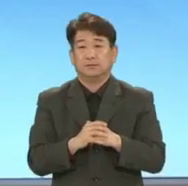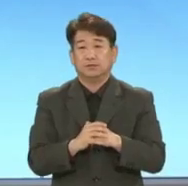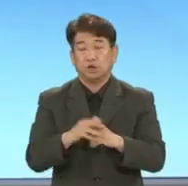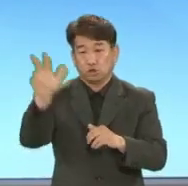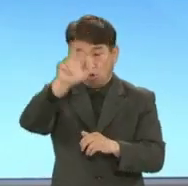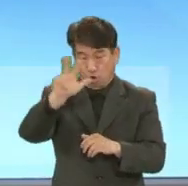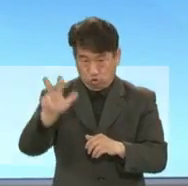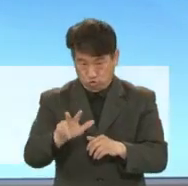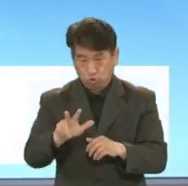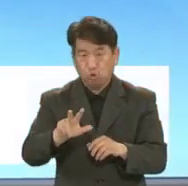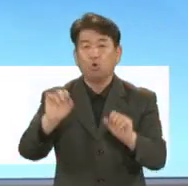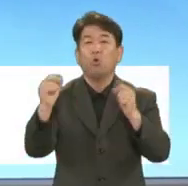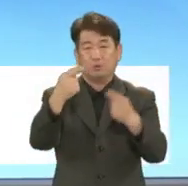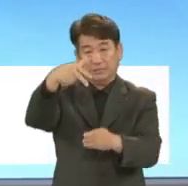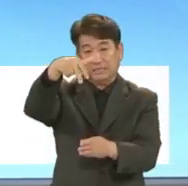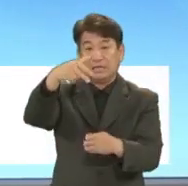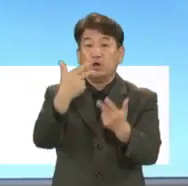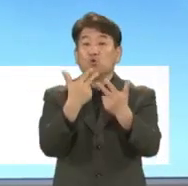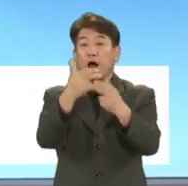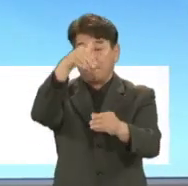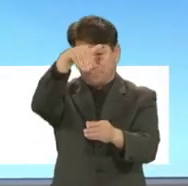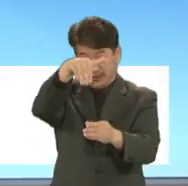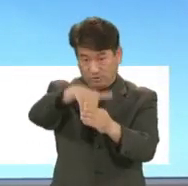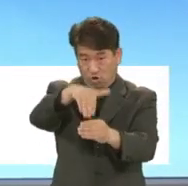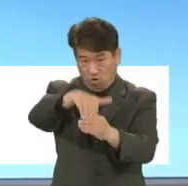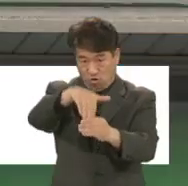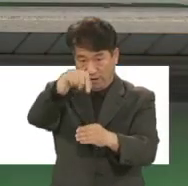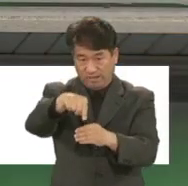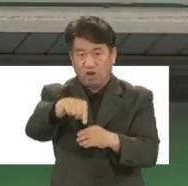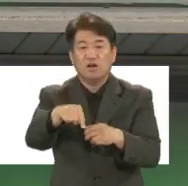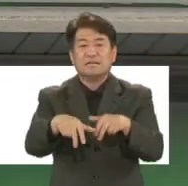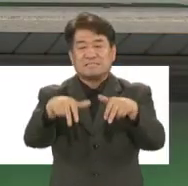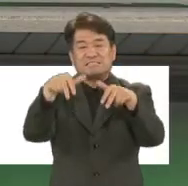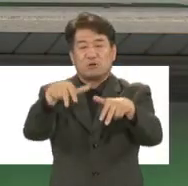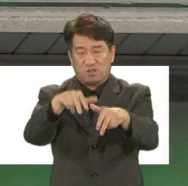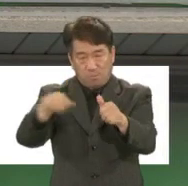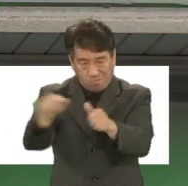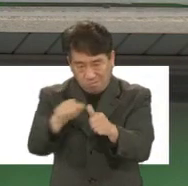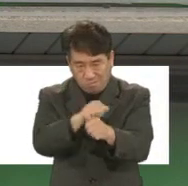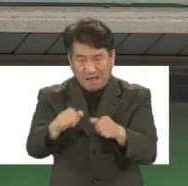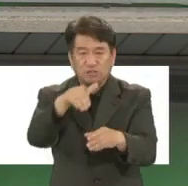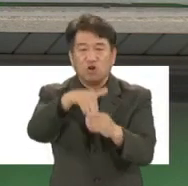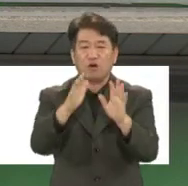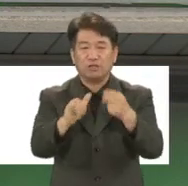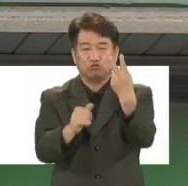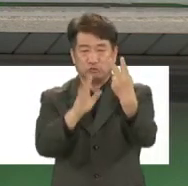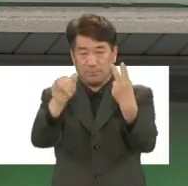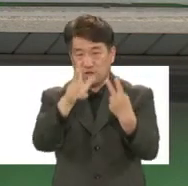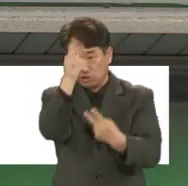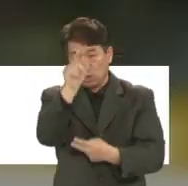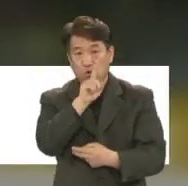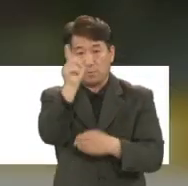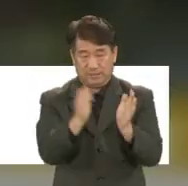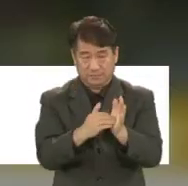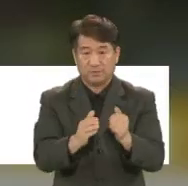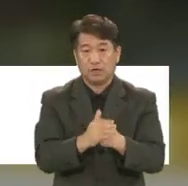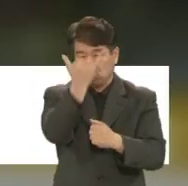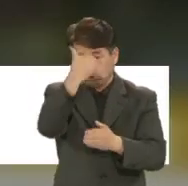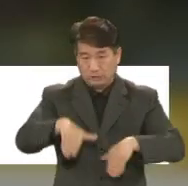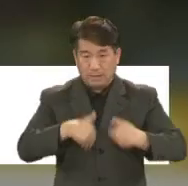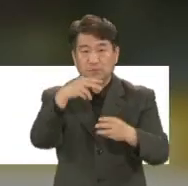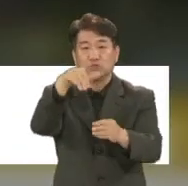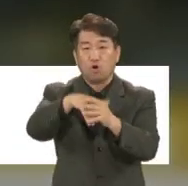전국 동시 조합장 선거 투표소에서 선관위 직원의 폭행한 선거인 2명이 경찰에 고발됐습니다 충남